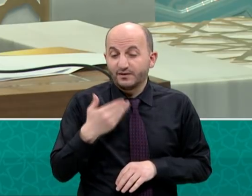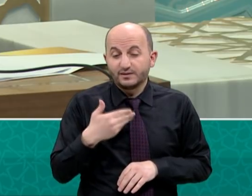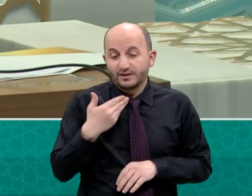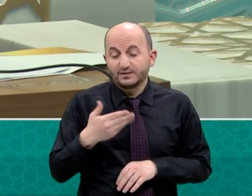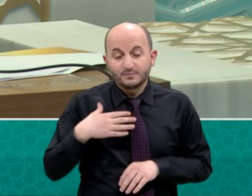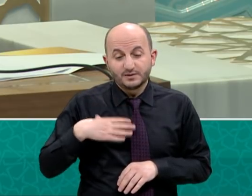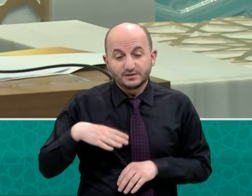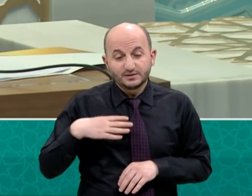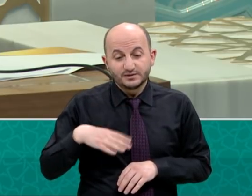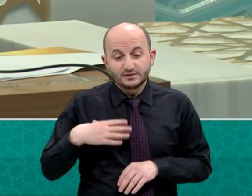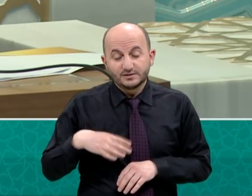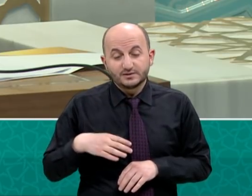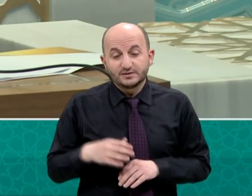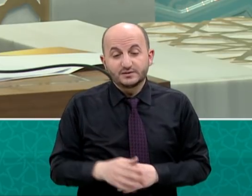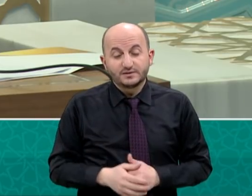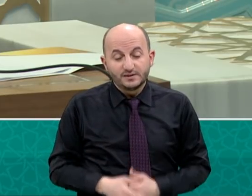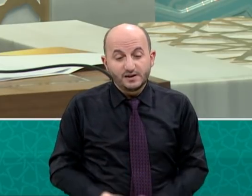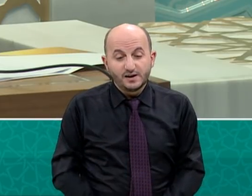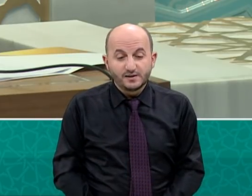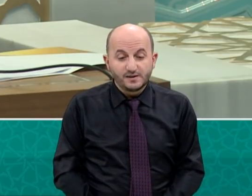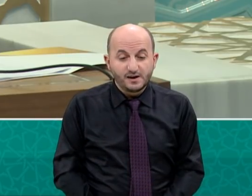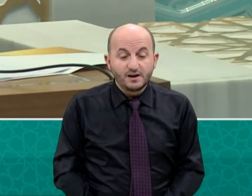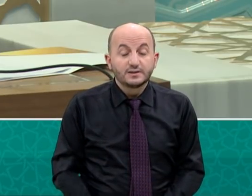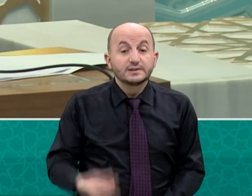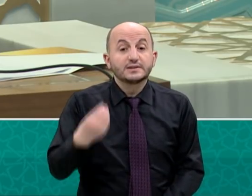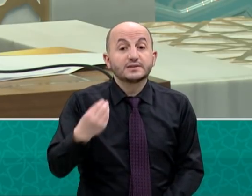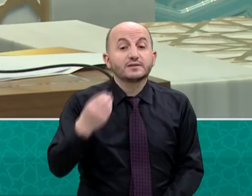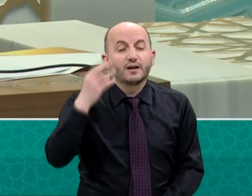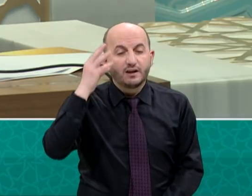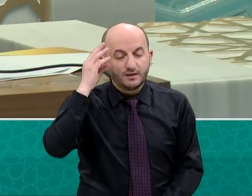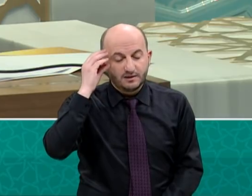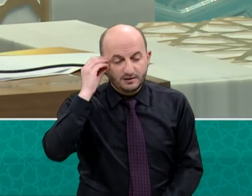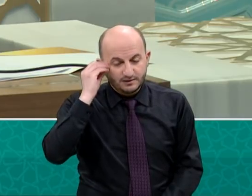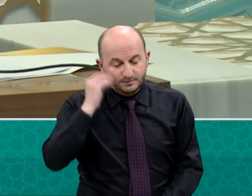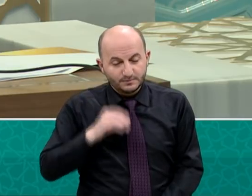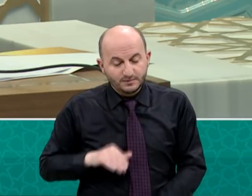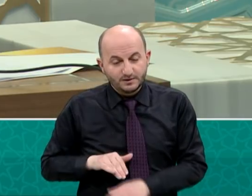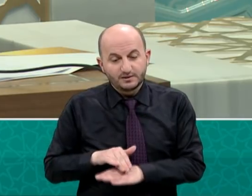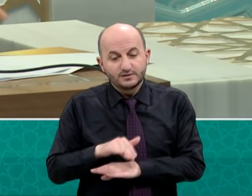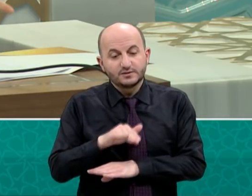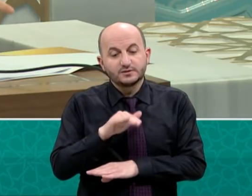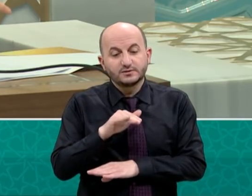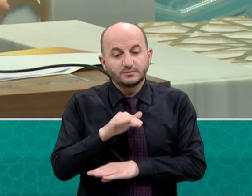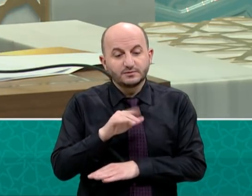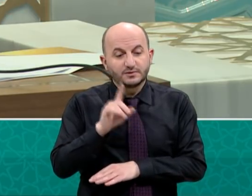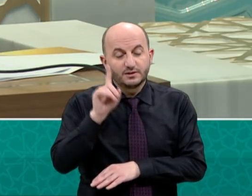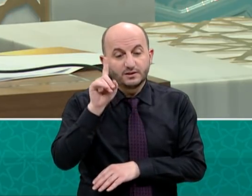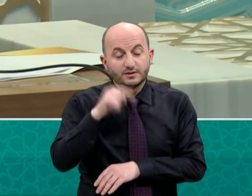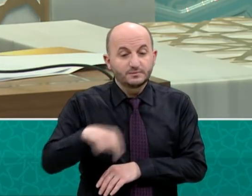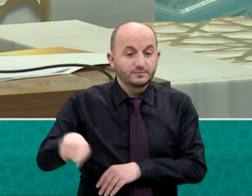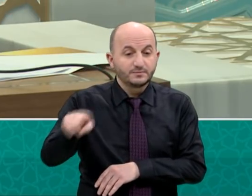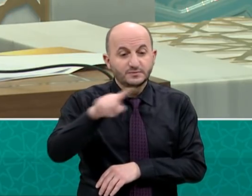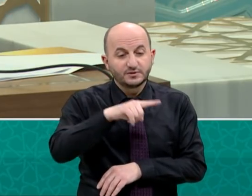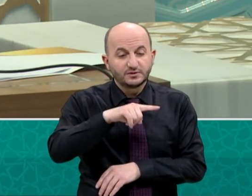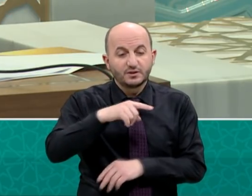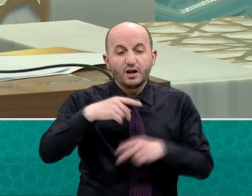etmek istediğini, neyi murad ettiğini iyi anlayıp hayatımızı Allah'ın bizi